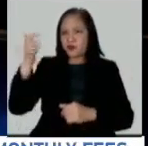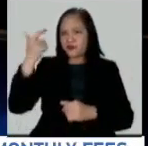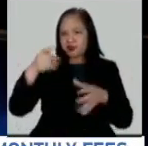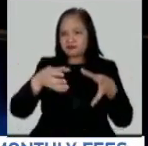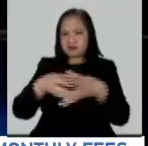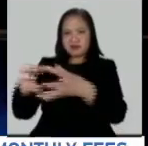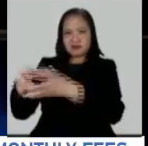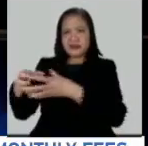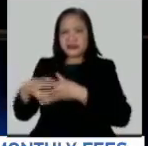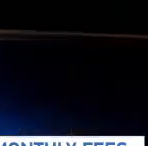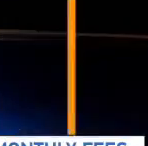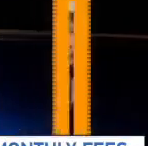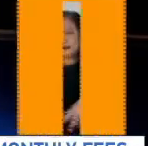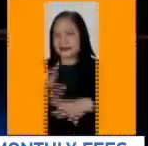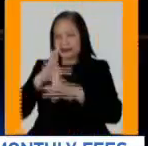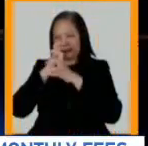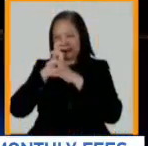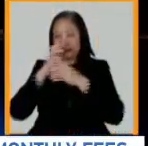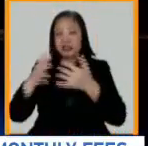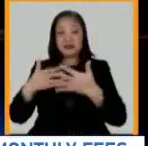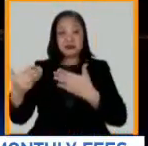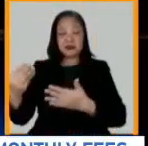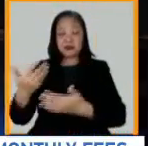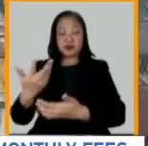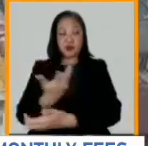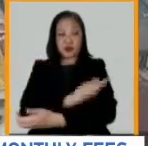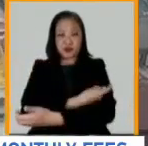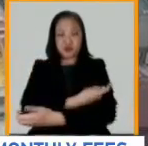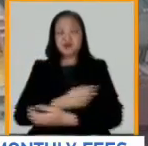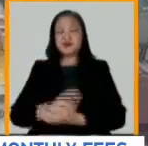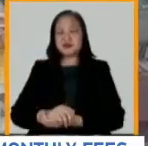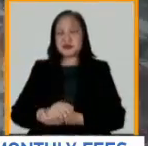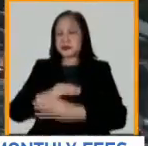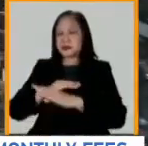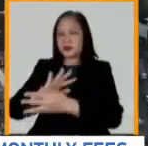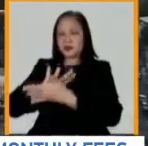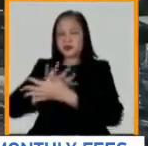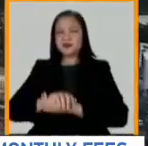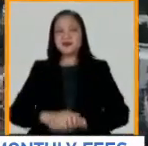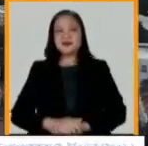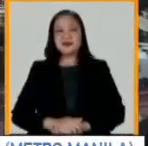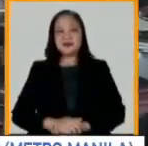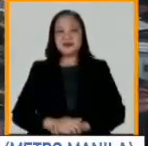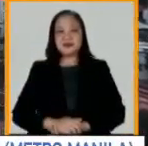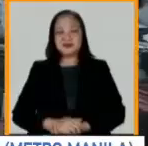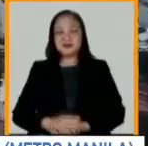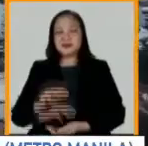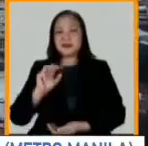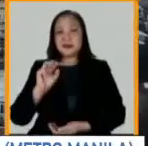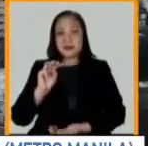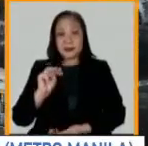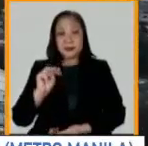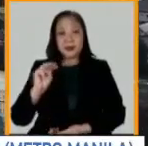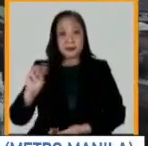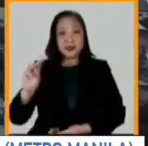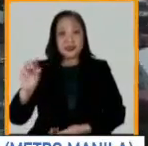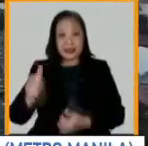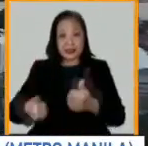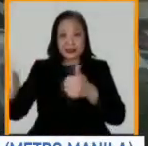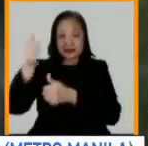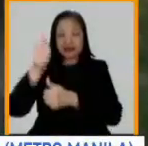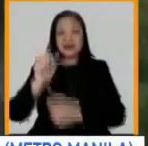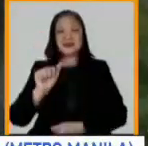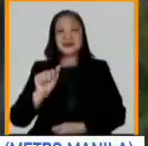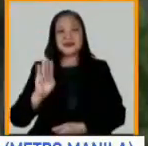hindi pa bakunado kontra COVID-19. Ayon po kay Metropolitan Manila Development Authority Chairman Benher Abalos,